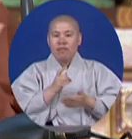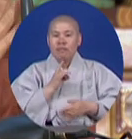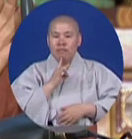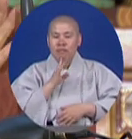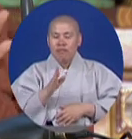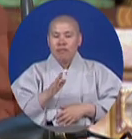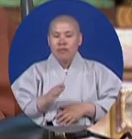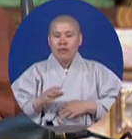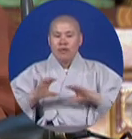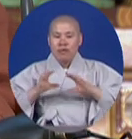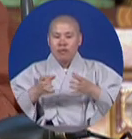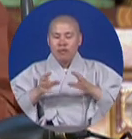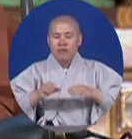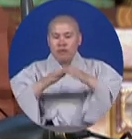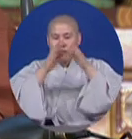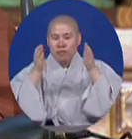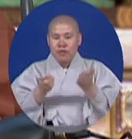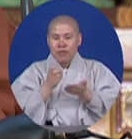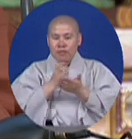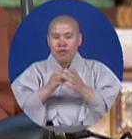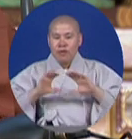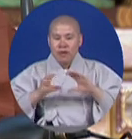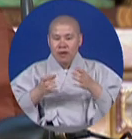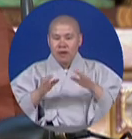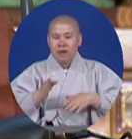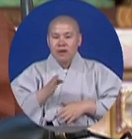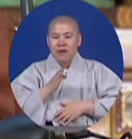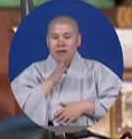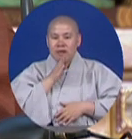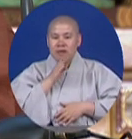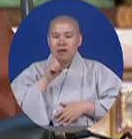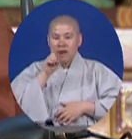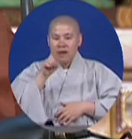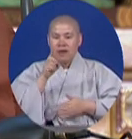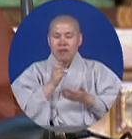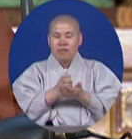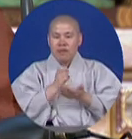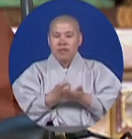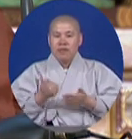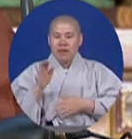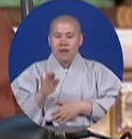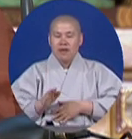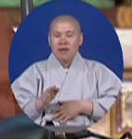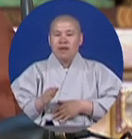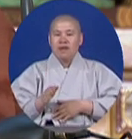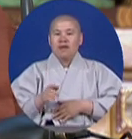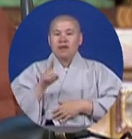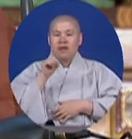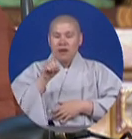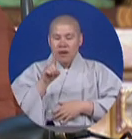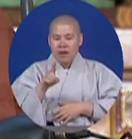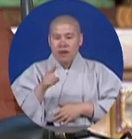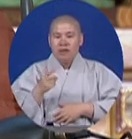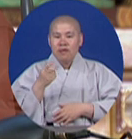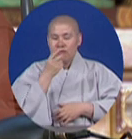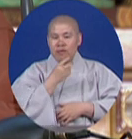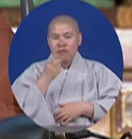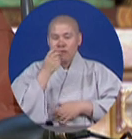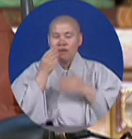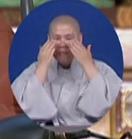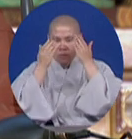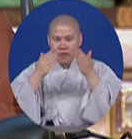우주 만법계가 무엇이든지 진여일법뿐인데 그게 하나인 줄을 여실하게